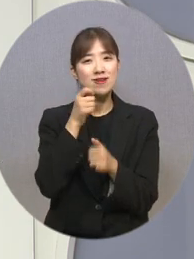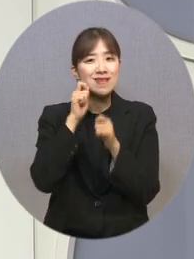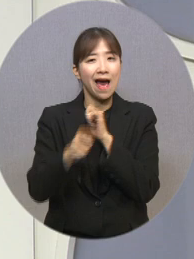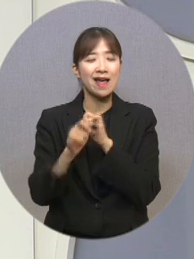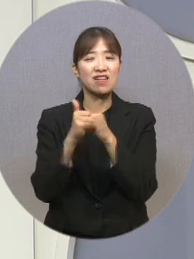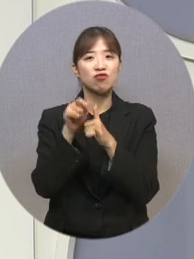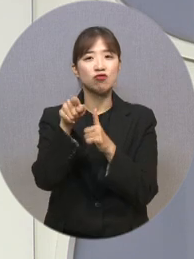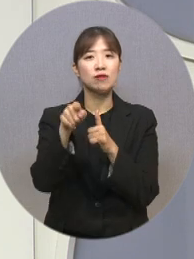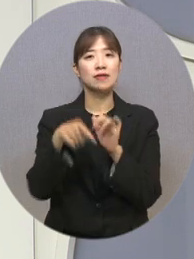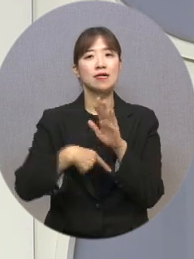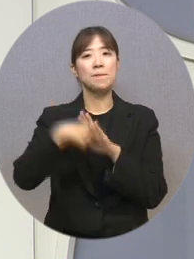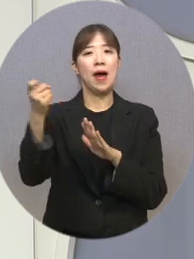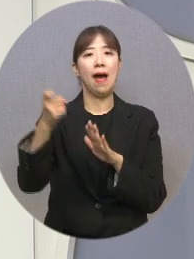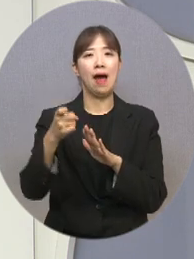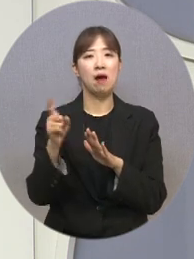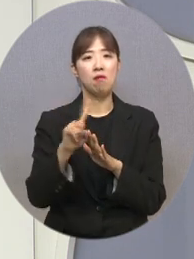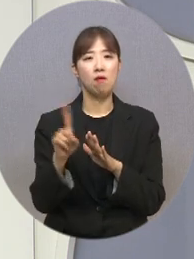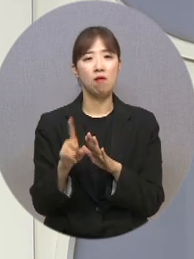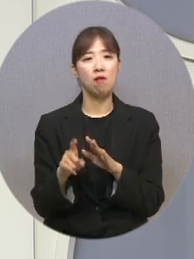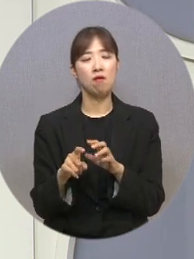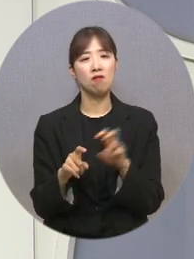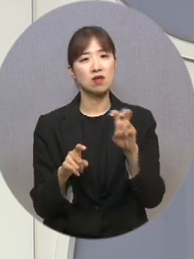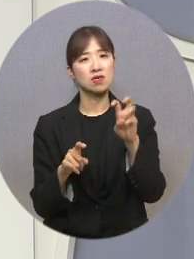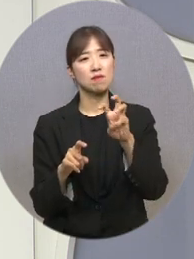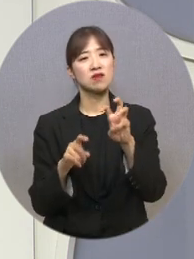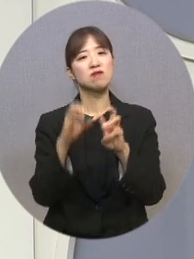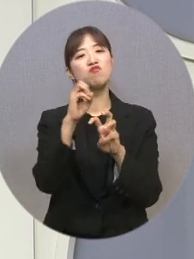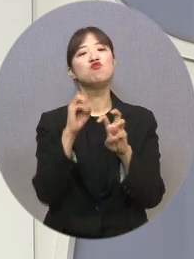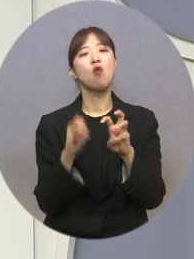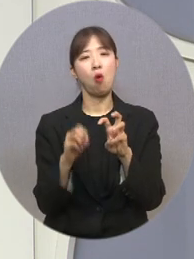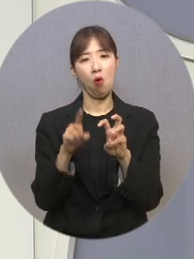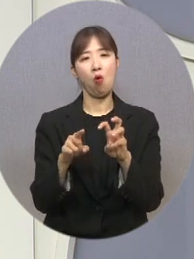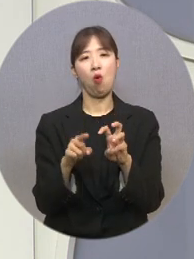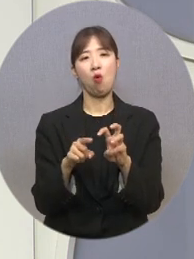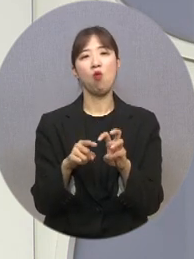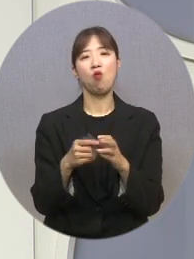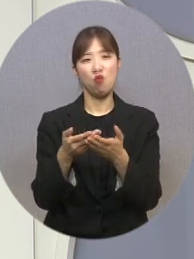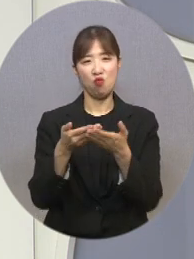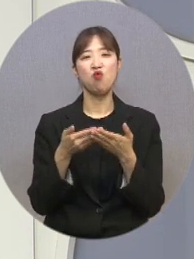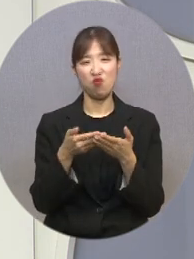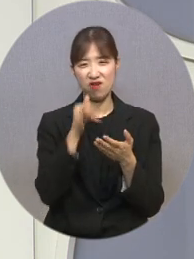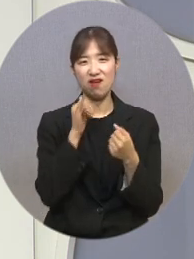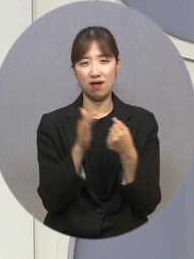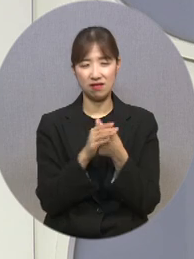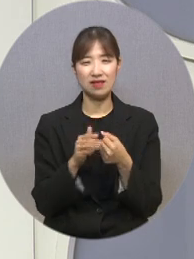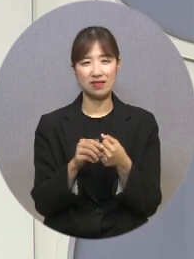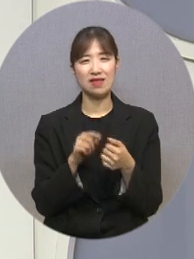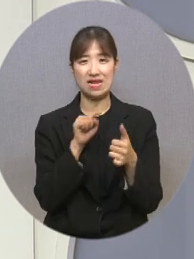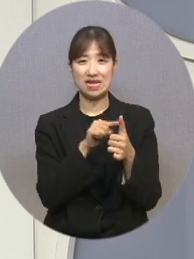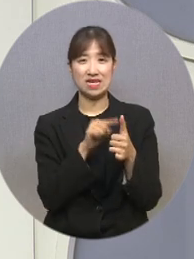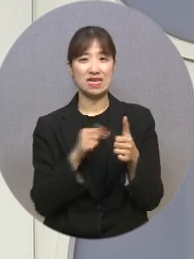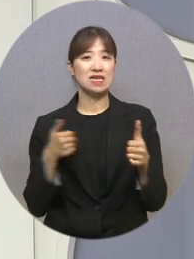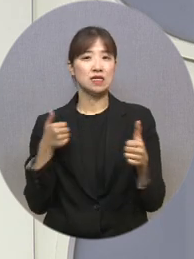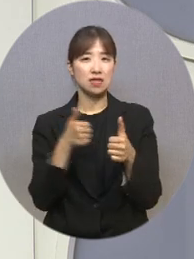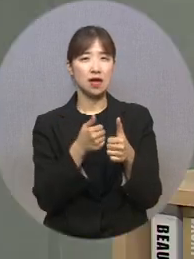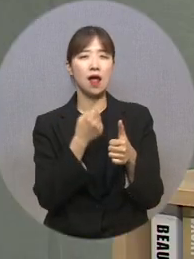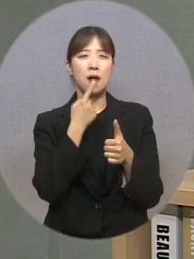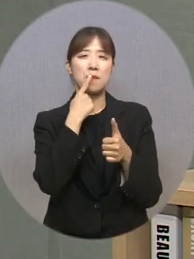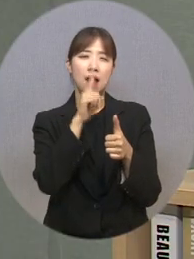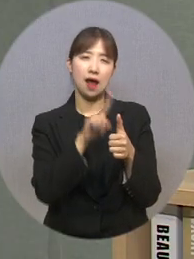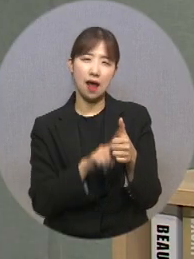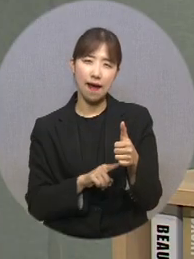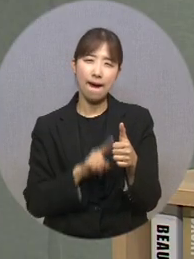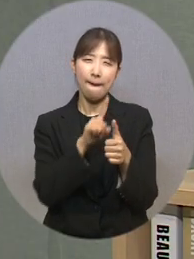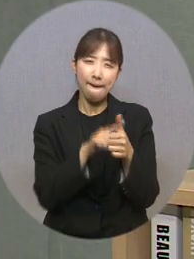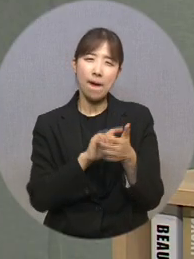정보만 가르쳐줘도 한 20, 30%는 그 수수료를 줍니다. 그래서 그걸 어떻게 알고서 이제 그 이 피해자한테 찾아가서 감언 이설로 이